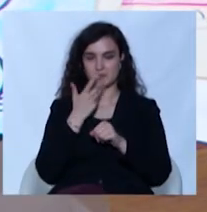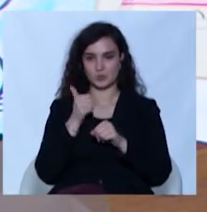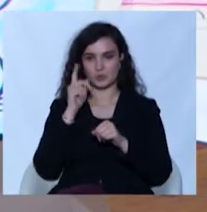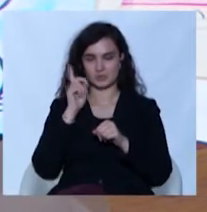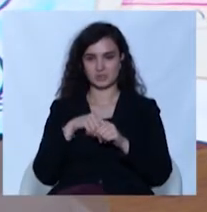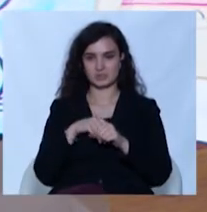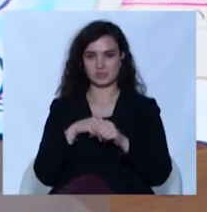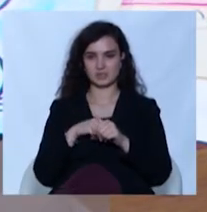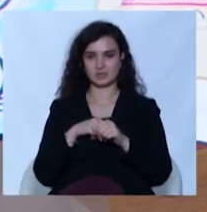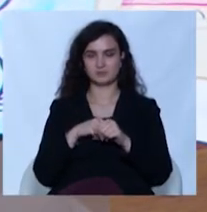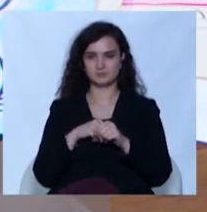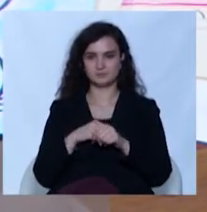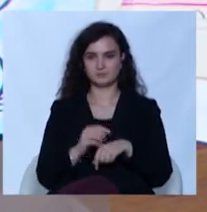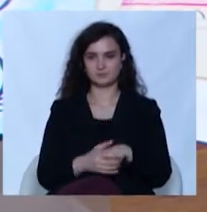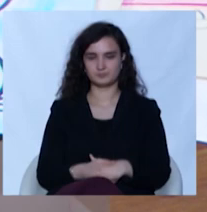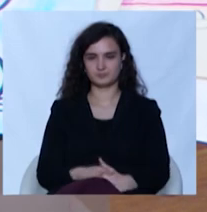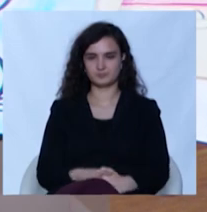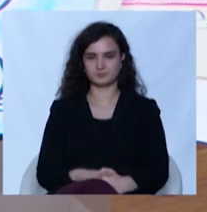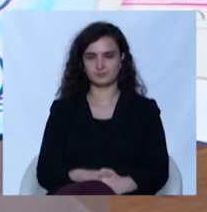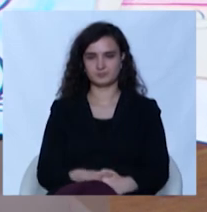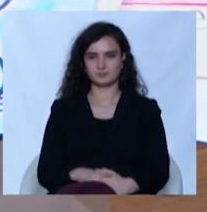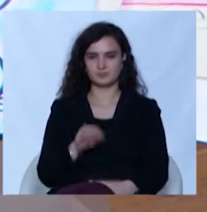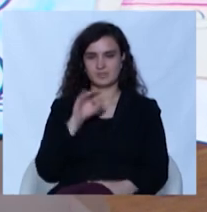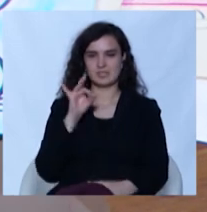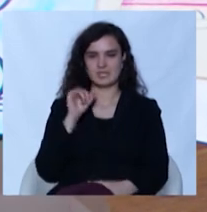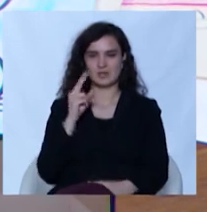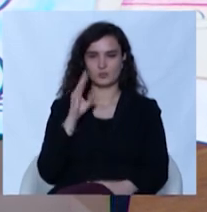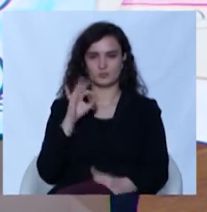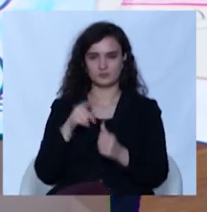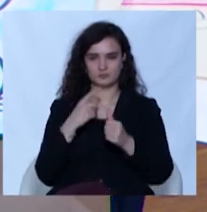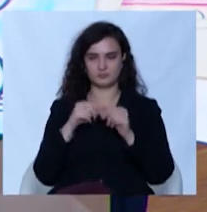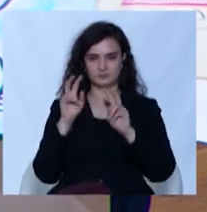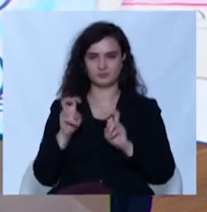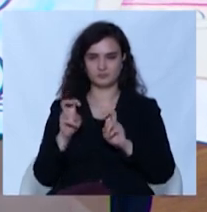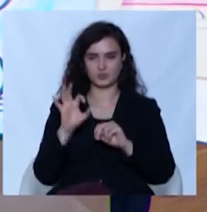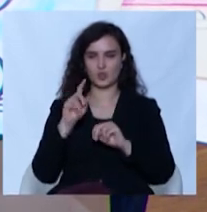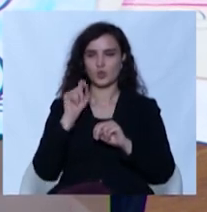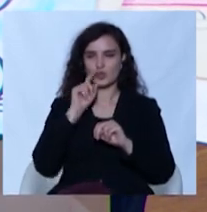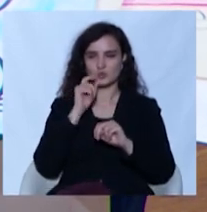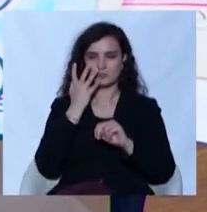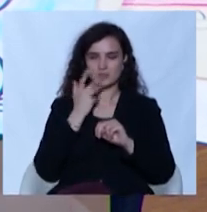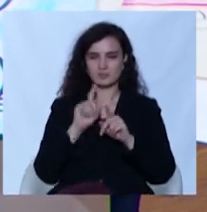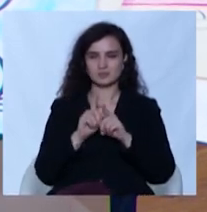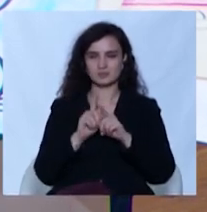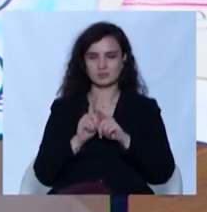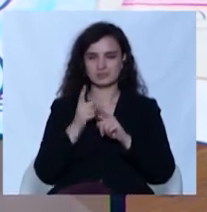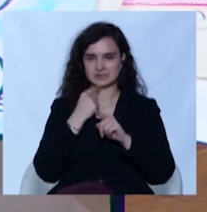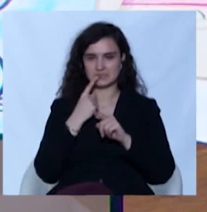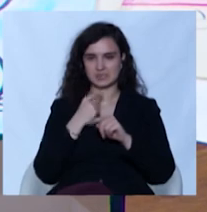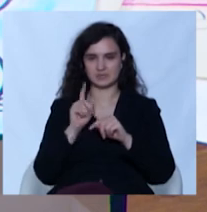როგორი ყავისფერი, იცით? ტერაკოტას ეძახიან. ოხრა, წითელი